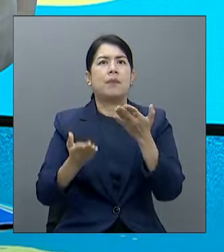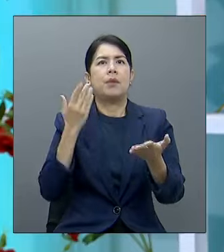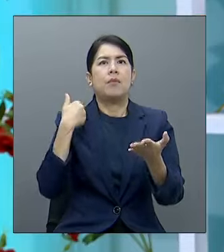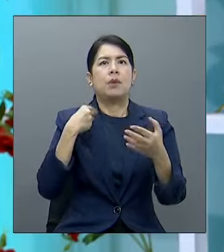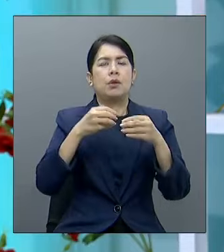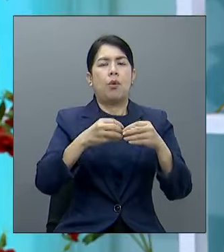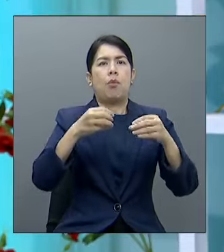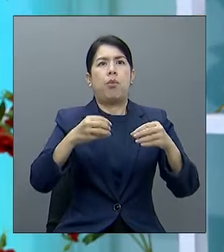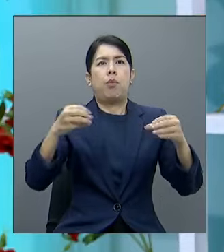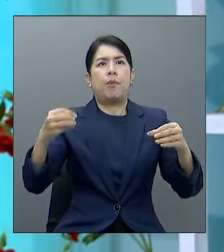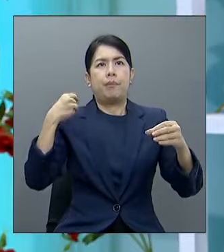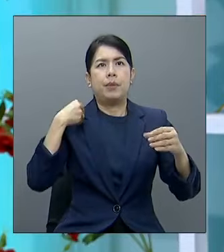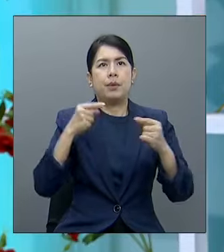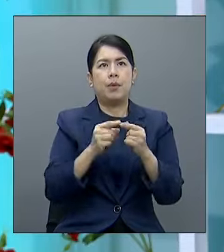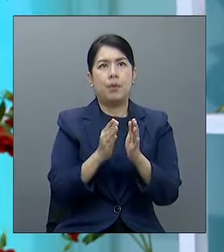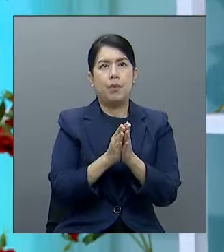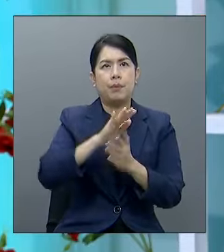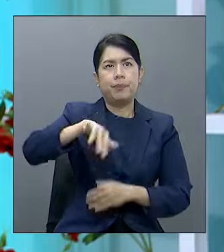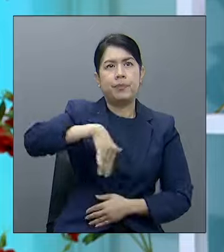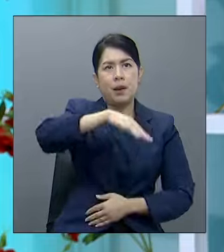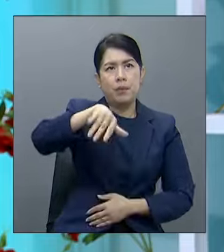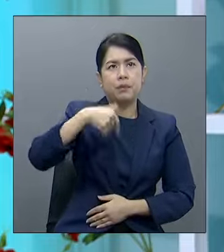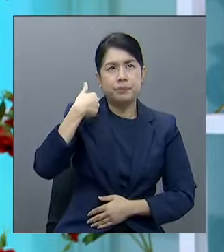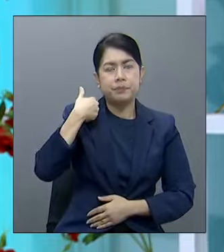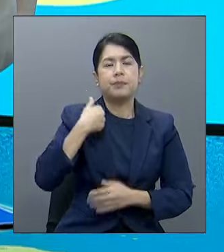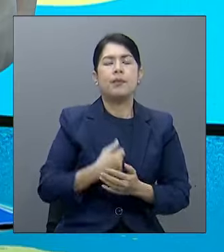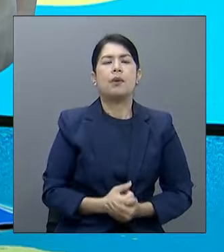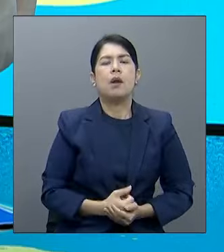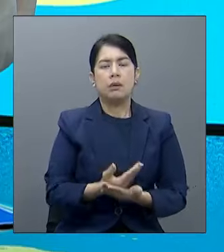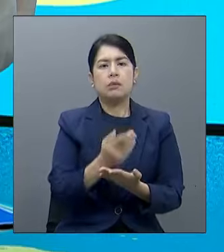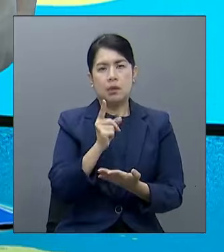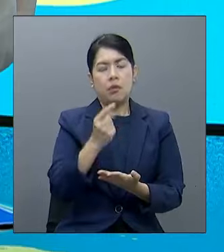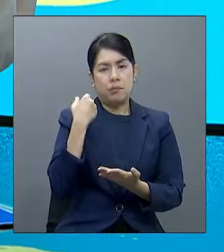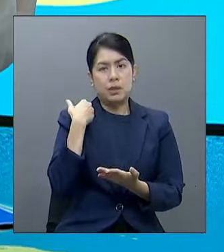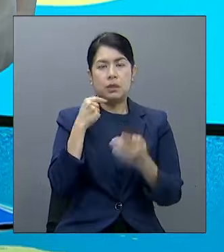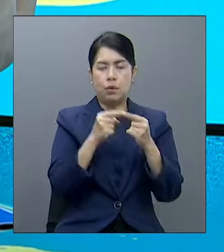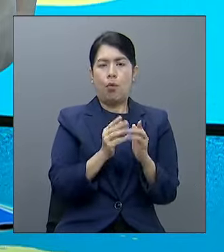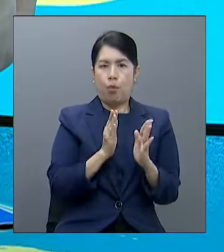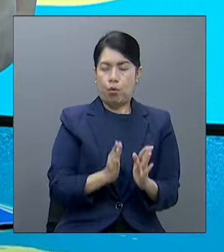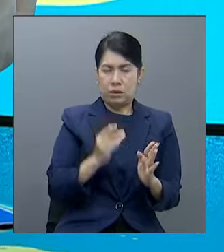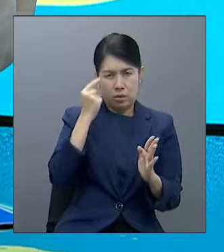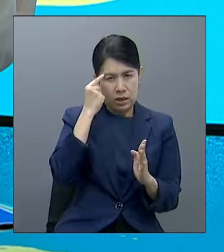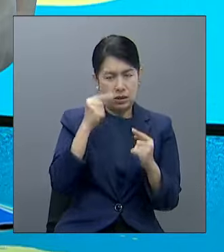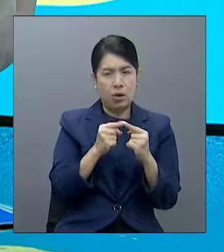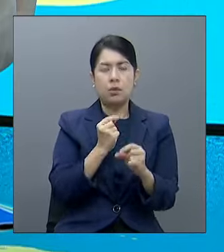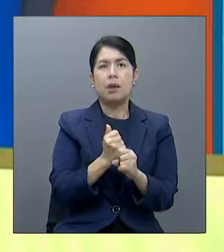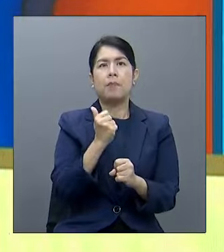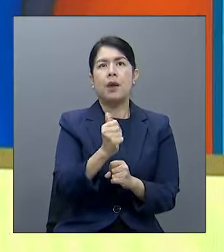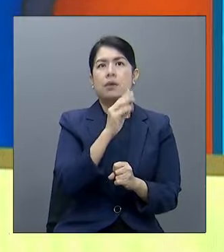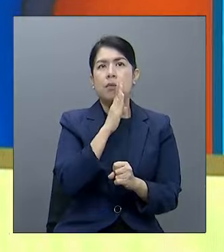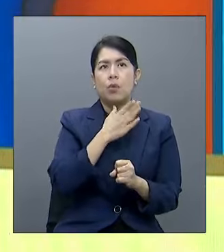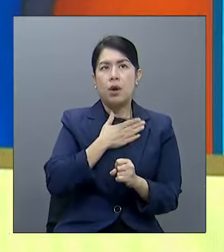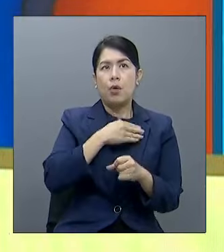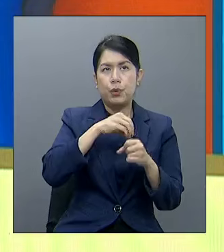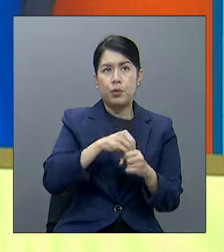พราะว่าทั้งหมดทั้งสิ้นนี้มันเป็นเขาเรียกว่ามนุษย์ productive ได้มนุษย์ creative ได้ถ้าหากว่าเราอยู่ร่วมกันในสังคมได้อย่างเ